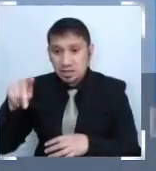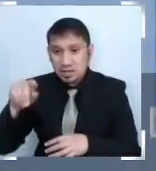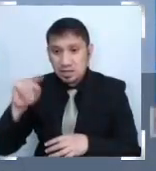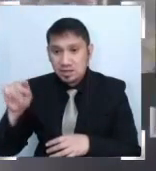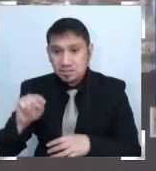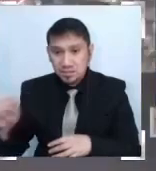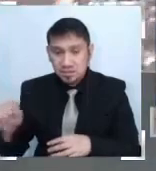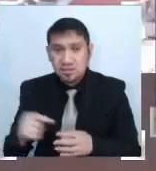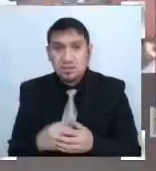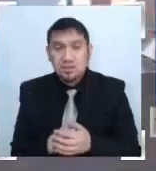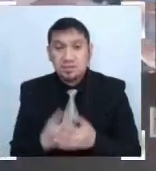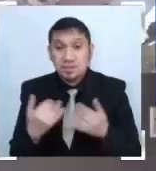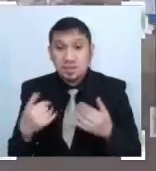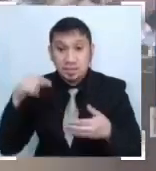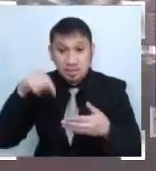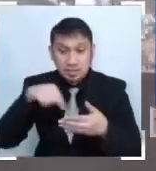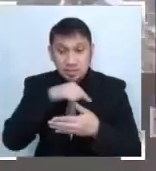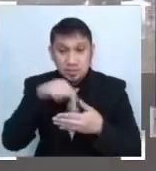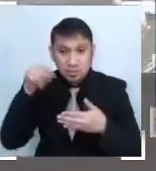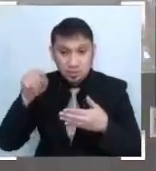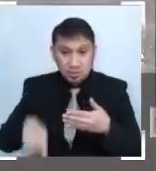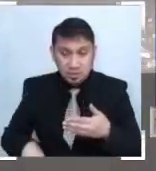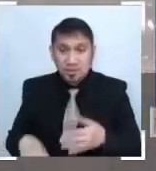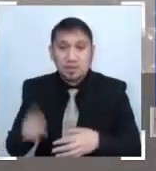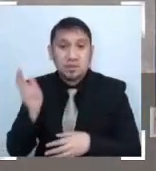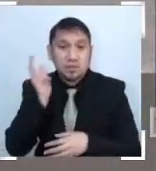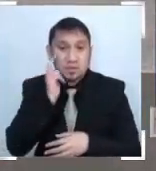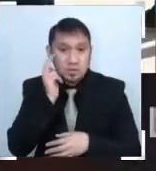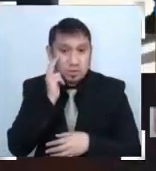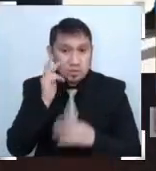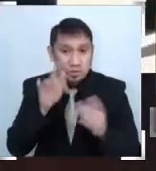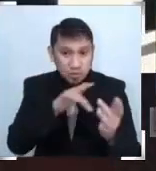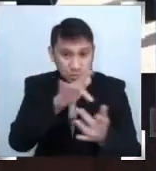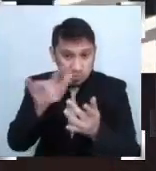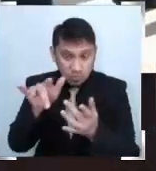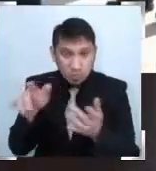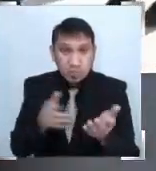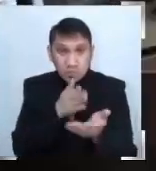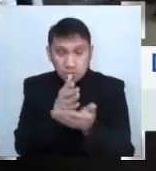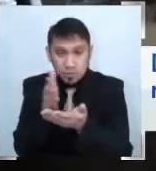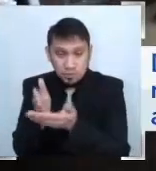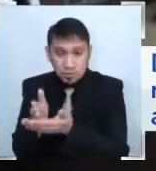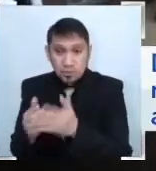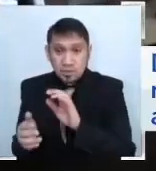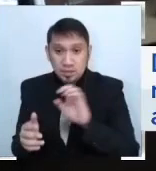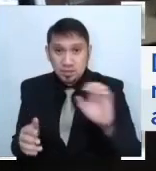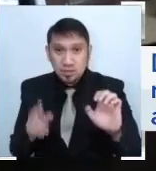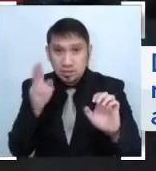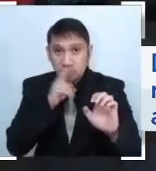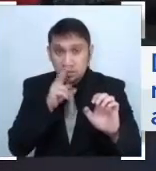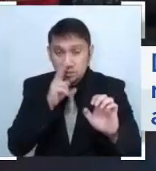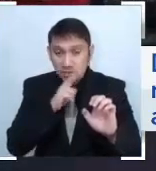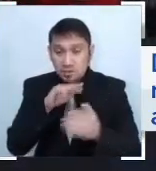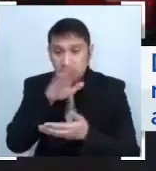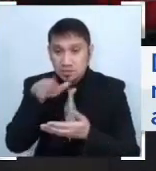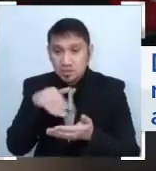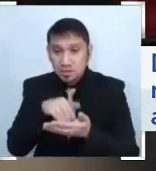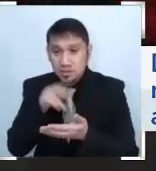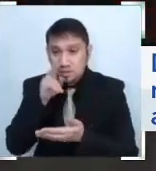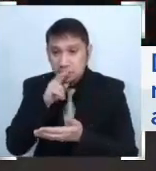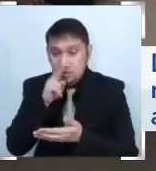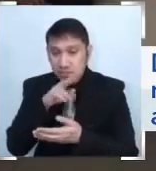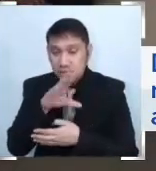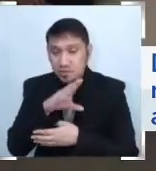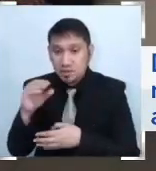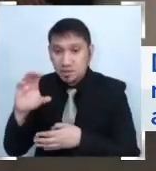Nitong weekend ay nag-ikot si Pangulong Duterte sa ilan sa mga nasalantang lugar sa Eastern Visayas, Central Visayas at Caraga Administrative